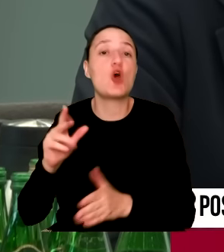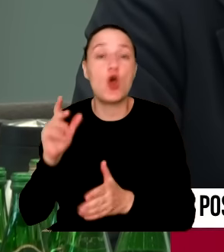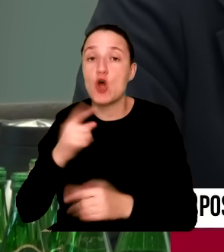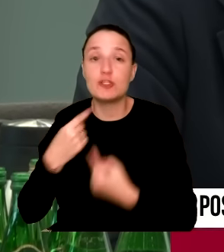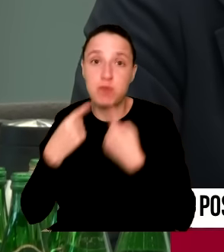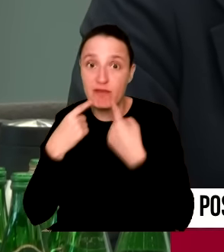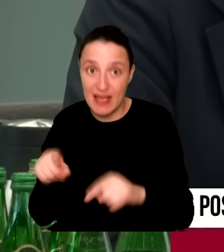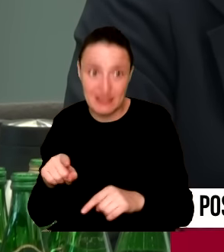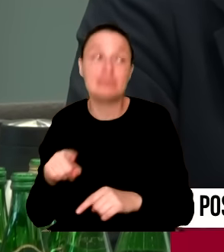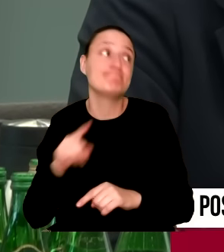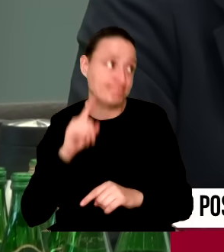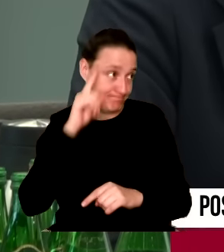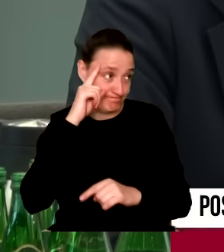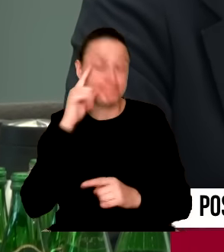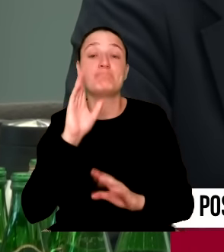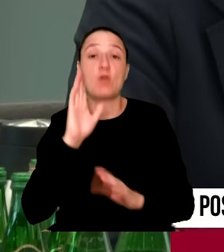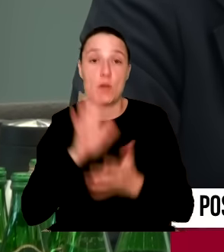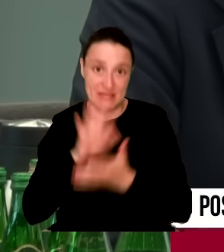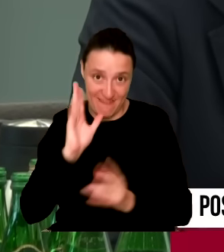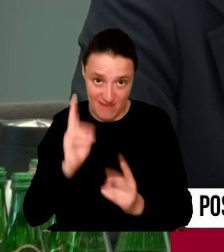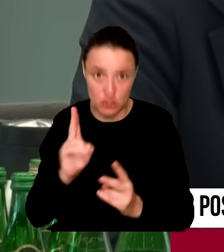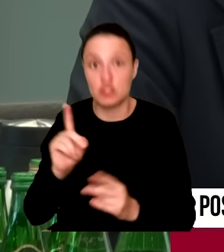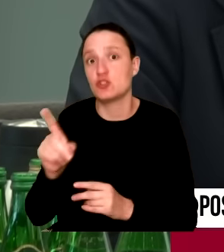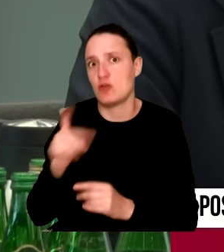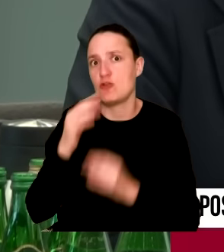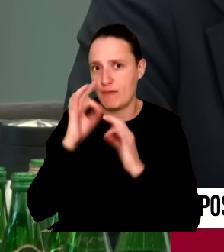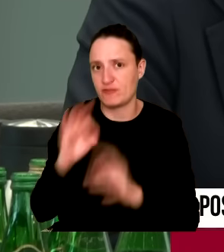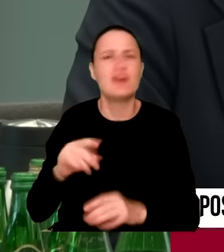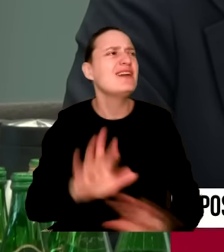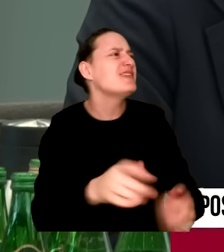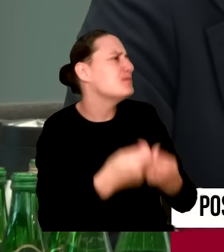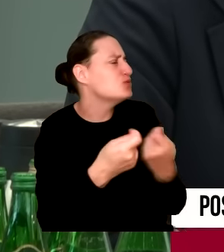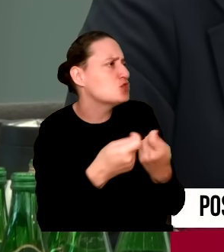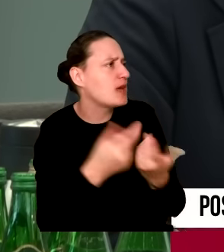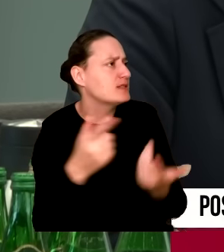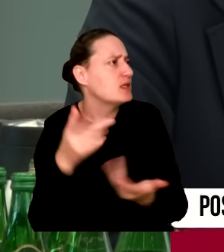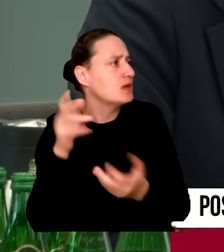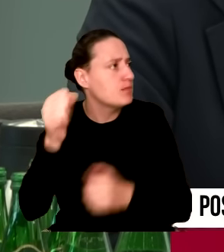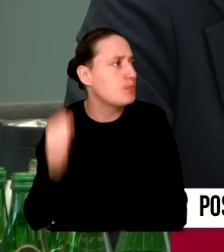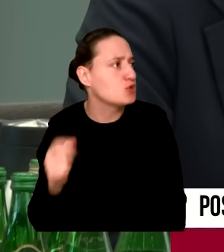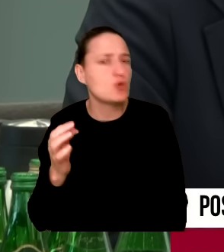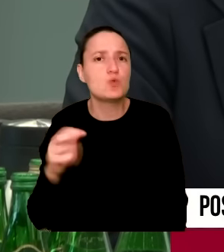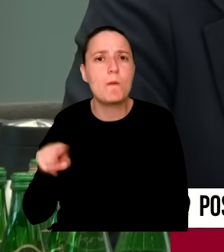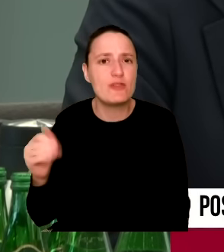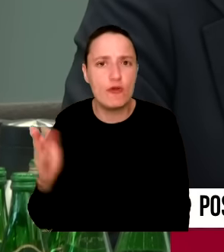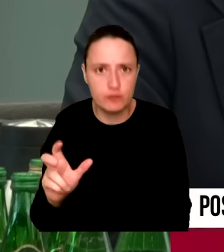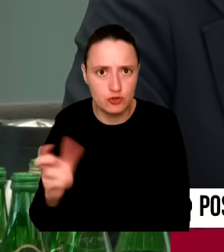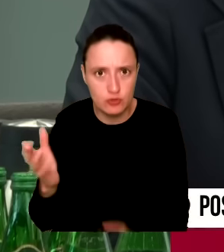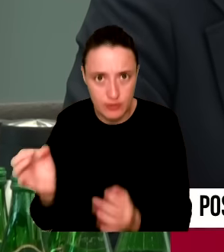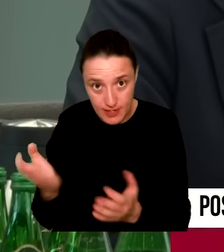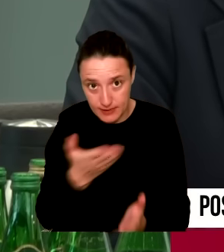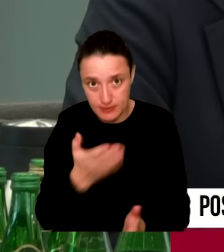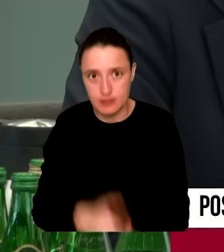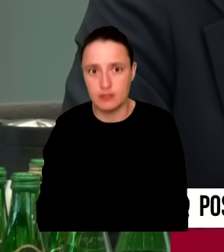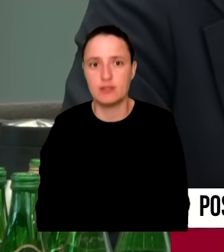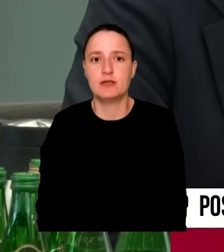opinia ta opinia będzie szalenie ważna Proszę teraz nie przeszkadzać panu posłowi tumanowicz to jego czas panie pośle Bardzo proszę Mam